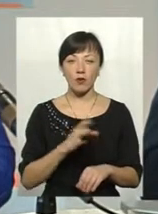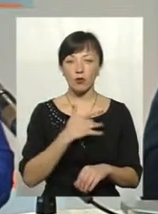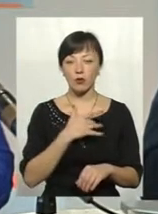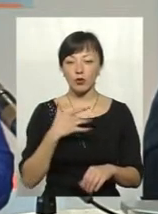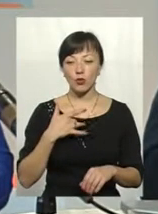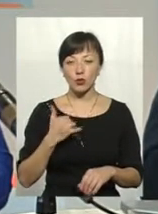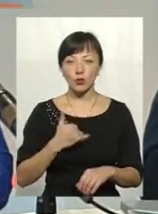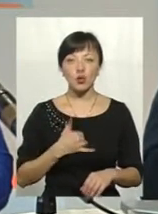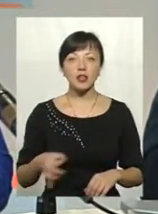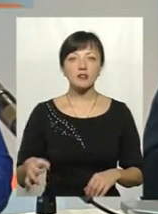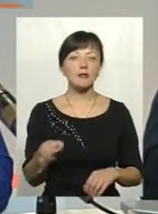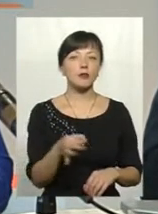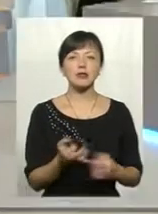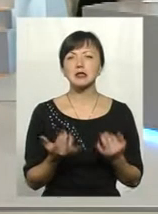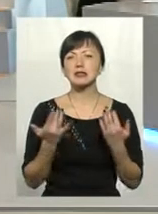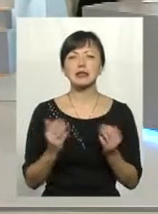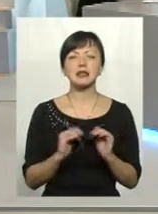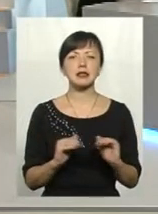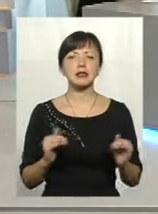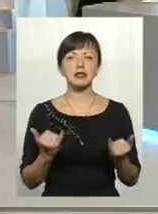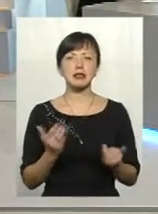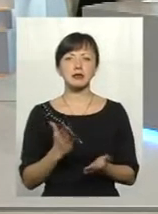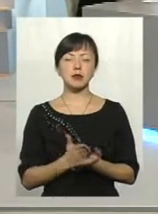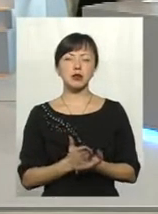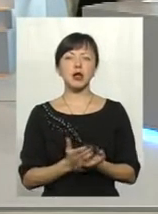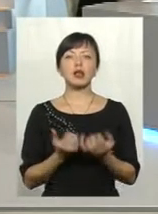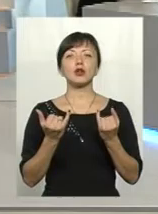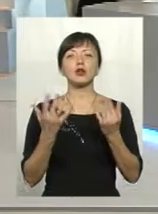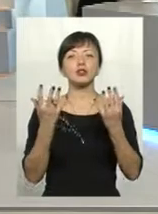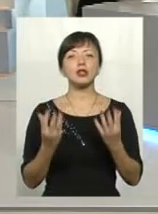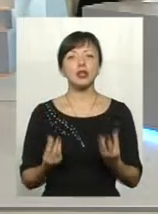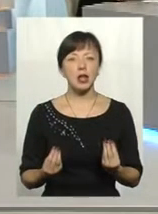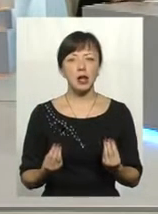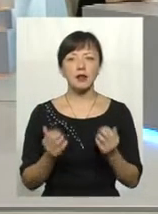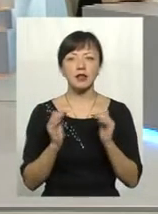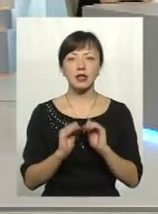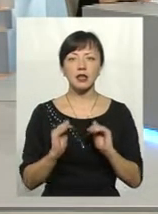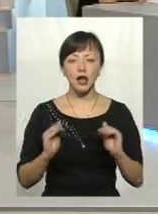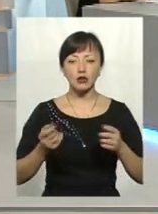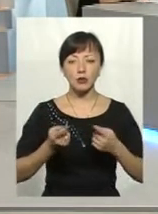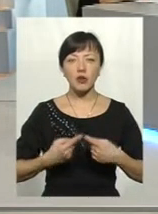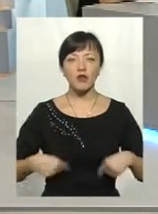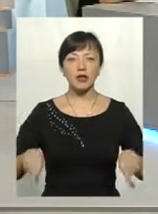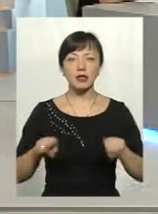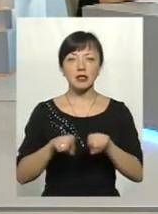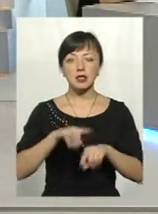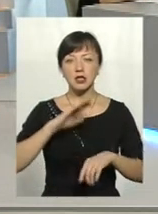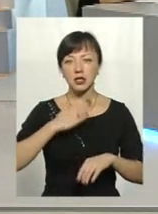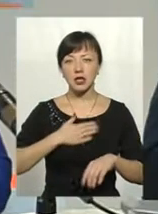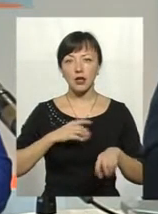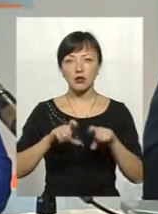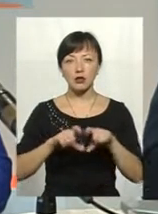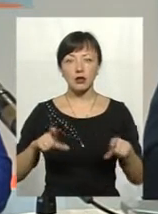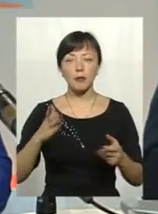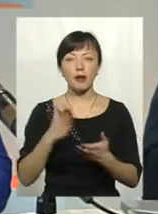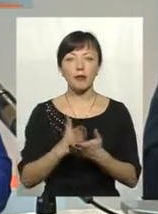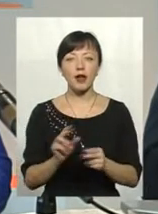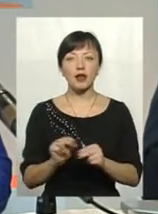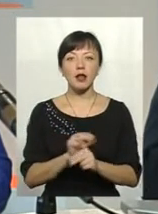теренах нашої області. Скільки дітей зараз перебуває в диспансері? На сьогоднішній день у дитячому відділенні нашого закладу перебуває на